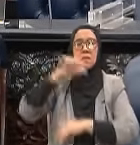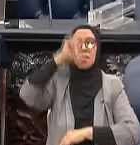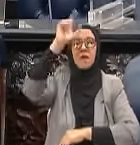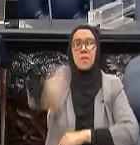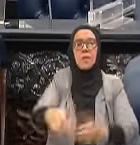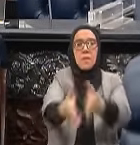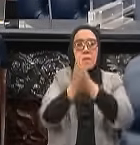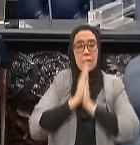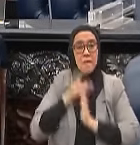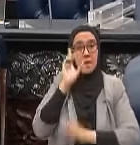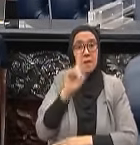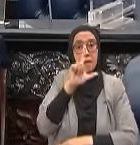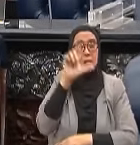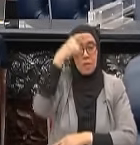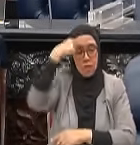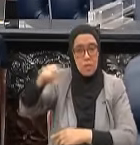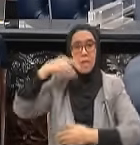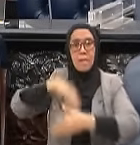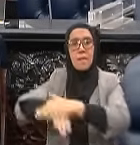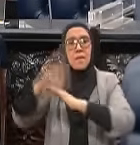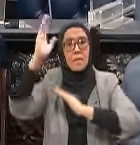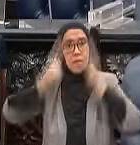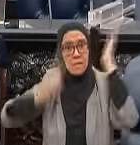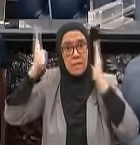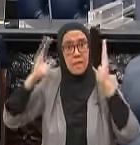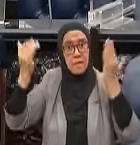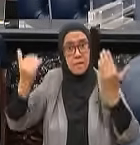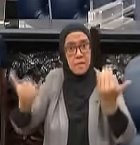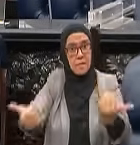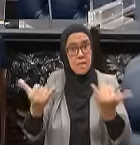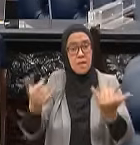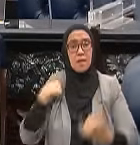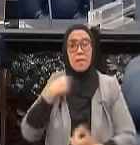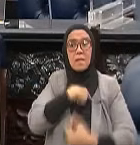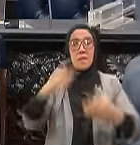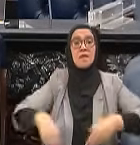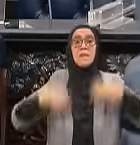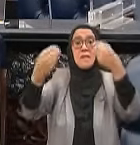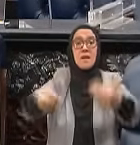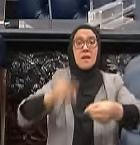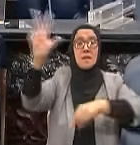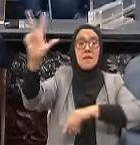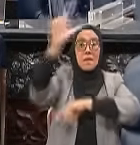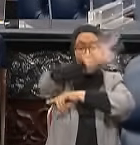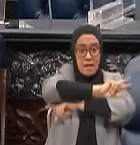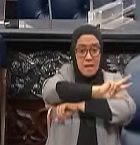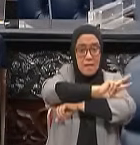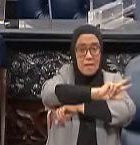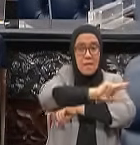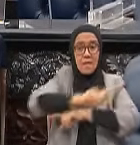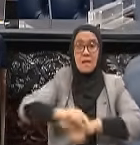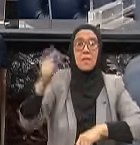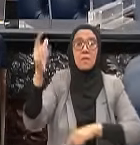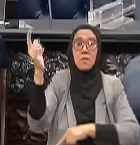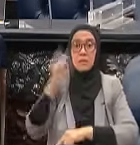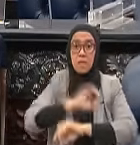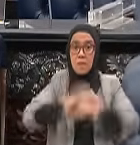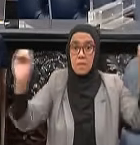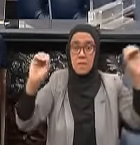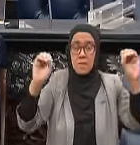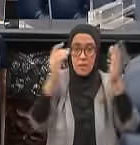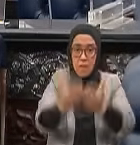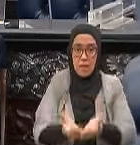Lies untuk masuk ke desa kalau kita bagi di tinggal kalau takde kapal malaysia